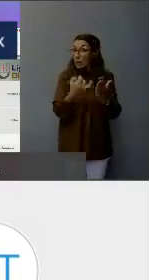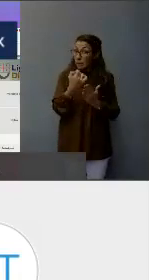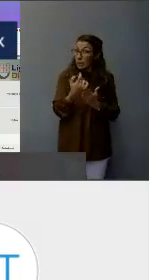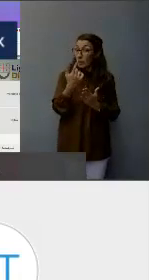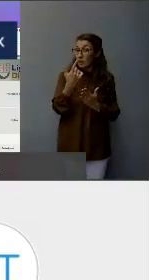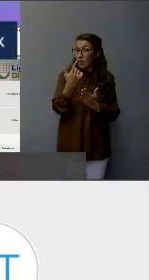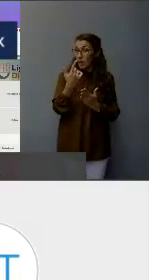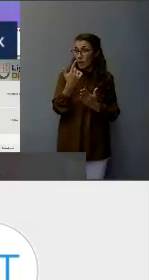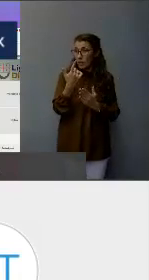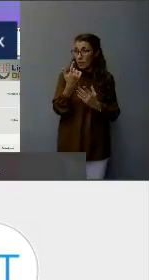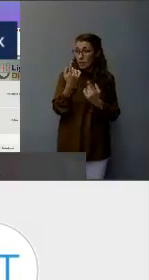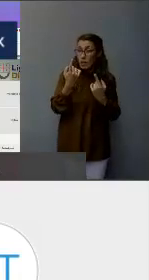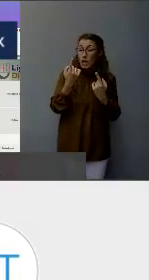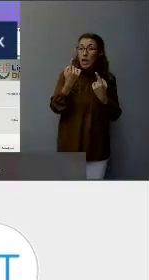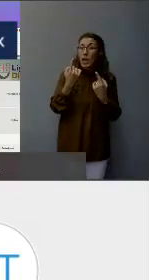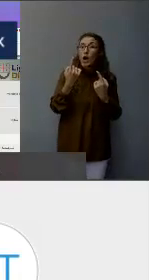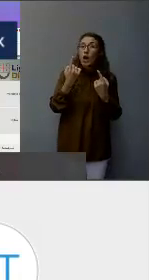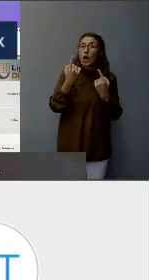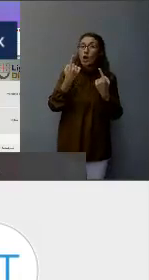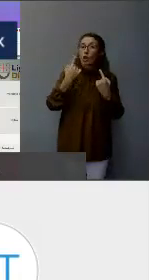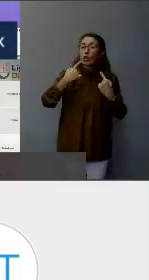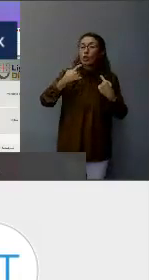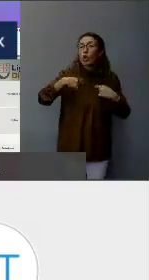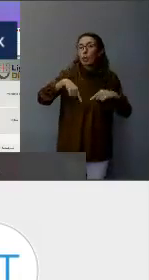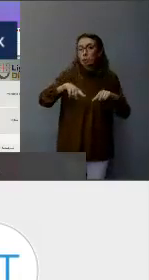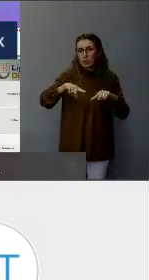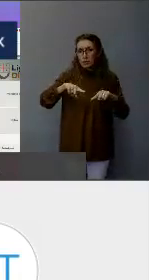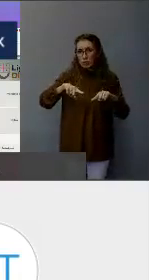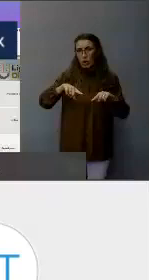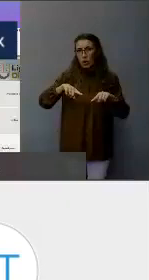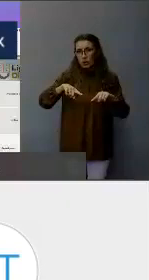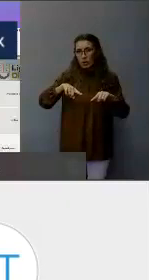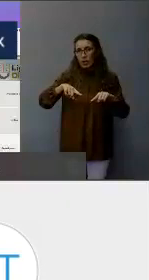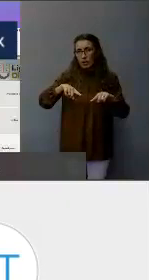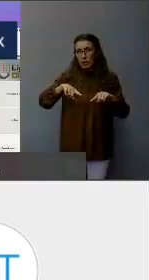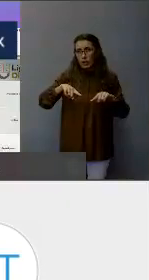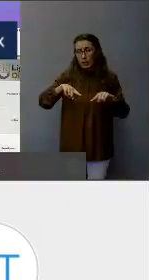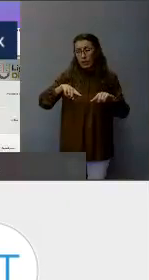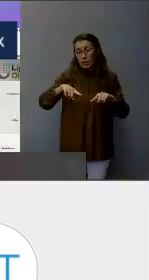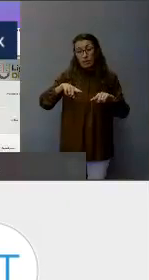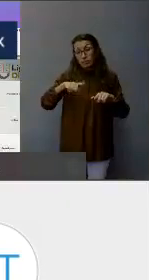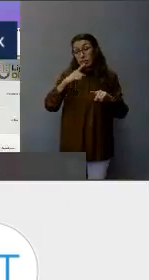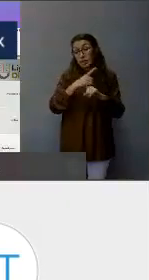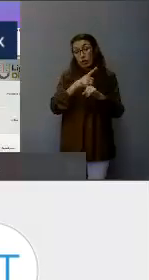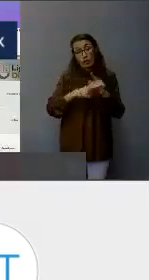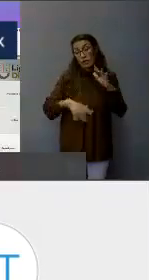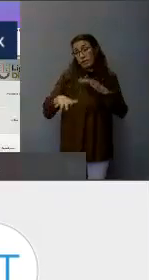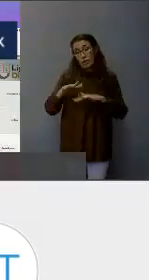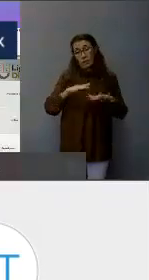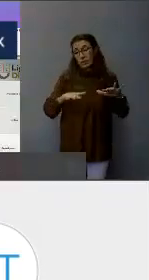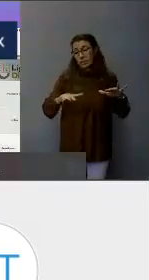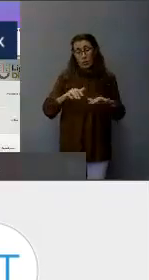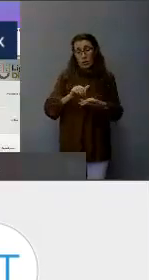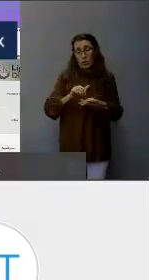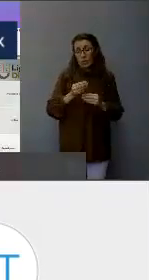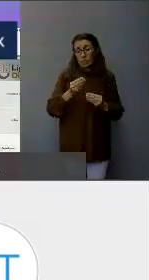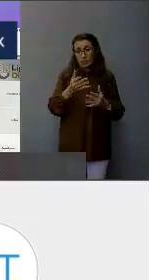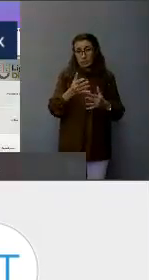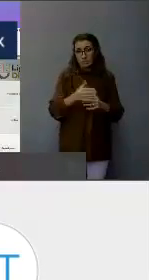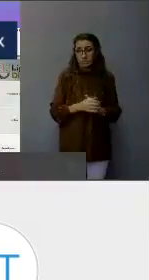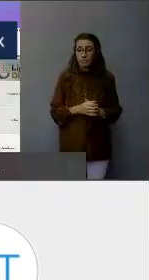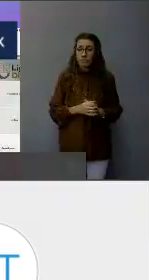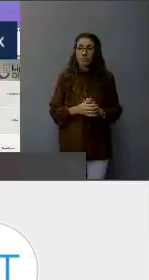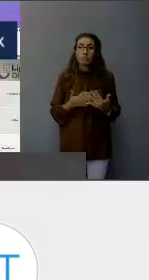commissione consiliare gli siriano informazioni peraltro deve evidenziare che